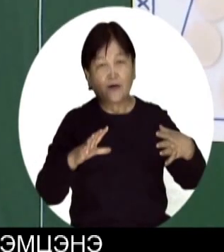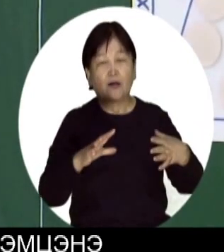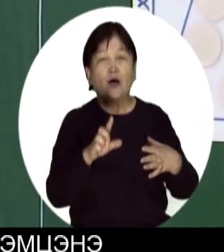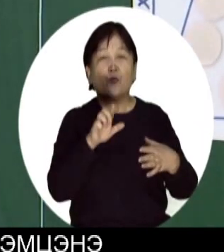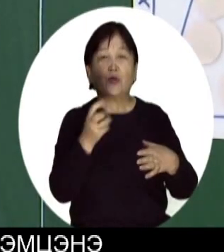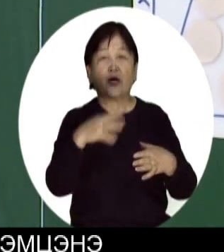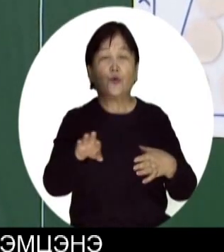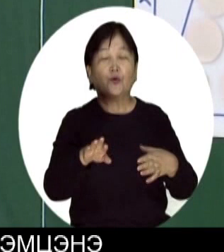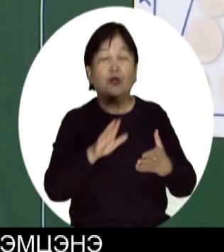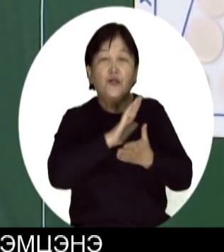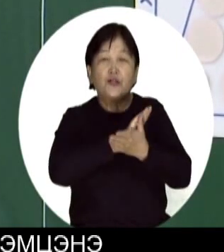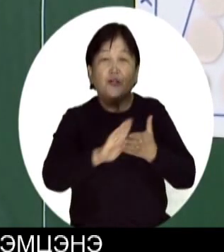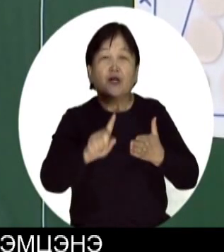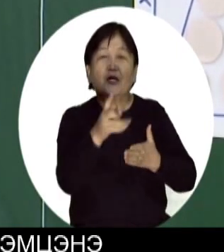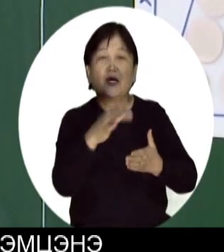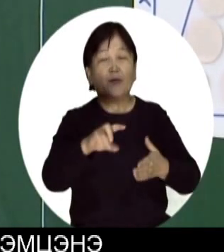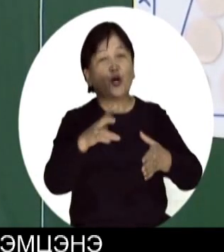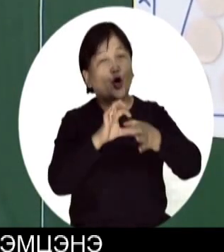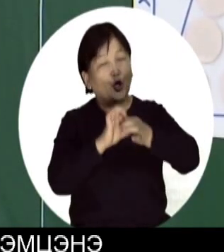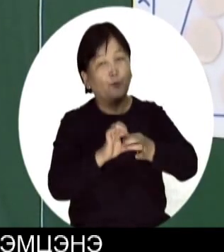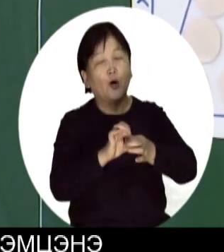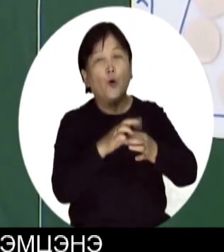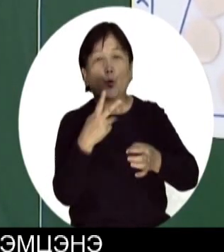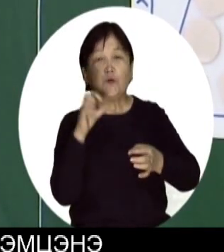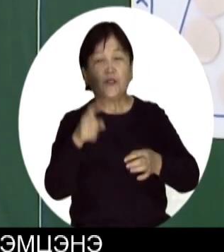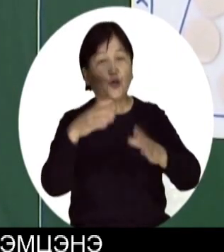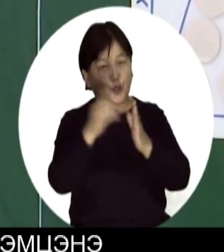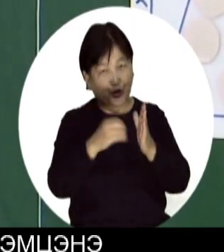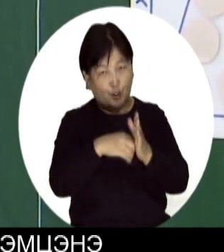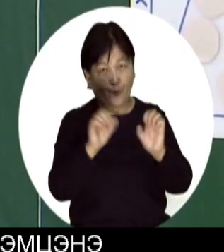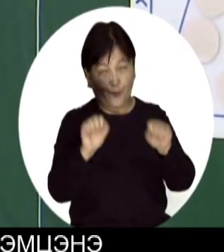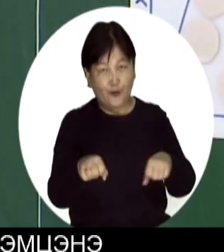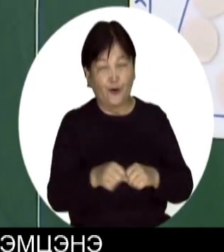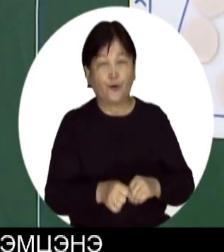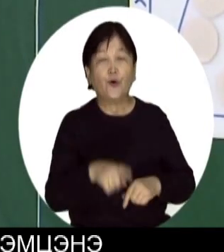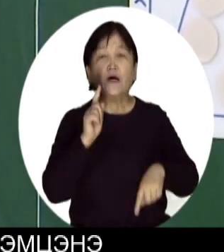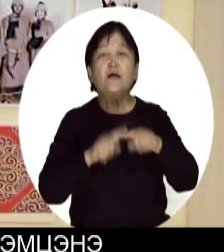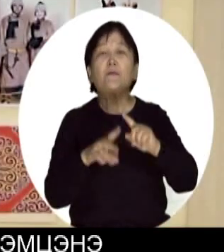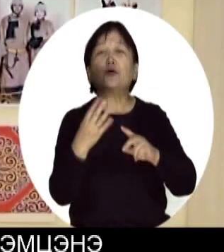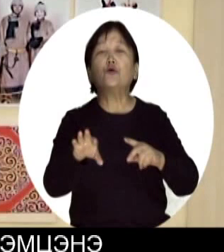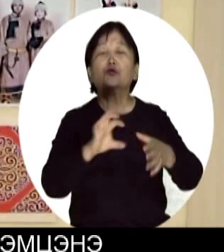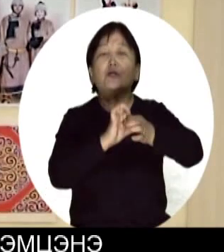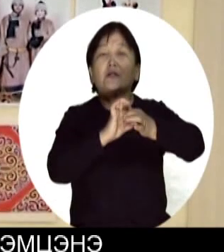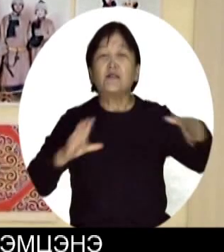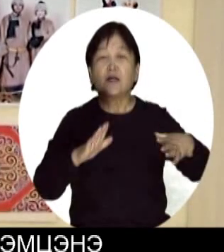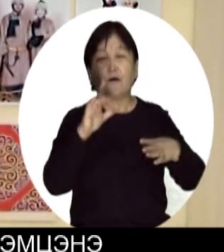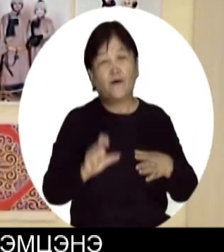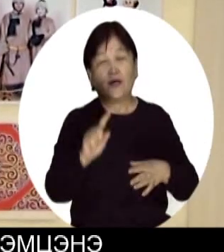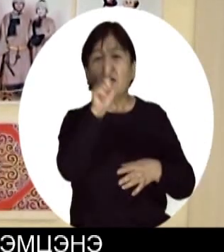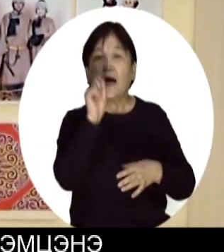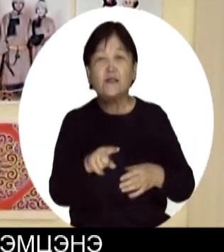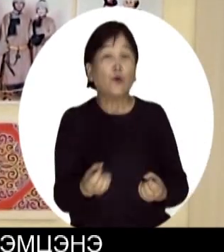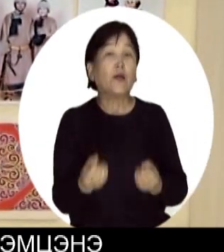холбоо үүсэх ёстой. За тэгэхээр их өдсийн доторх хими холбоо маань ямар нөхцөл тасрах вэ гэдэг асуулт гарч ирж